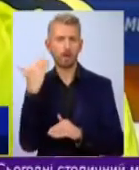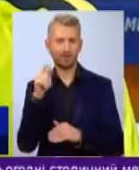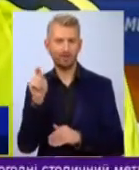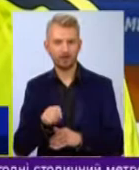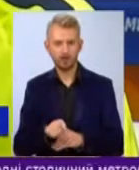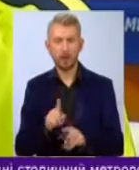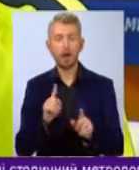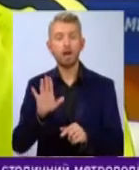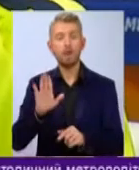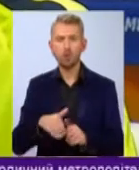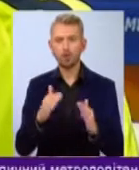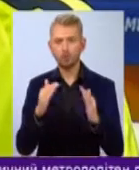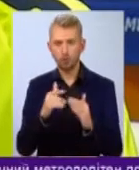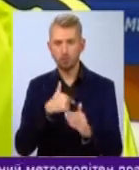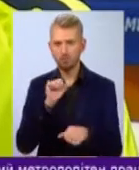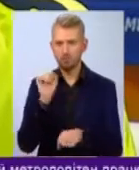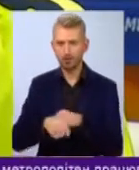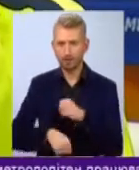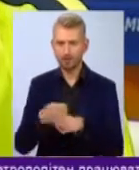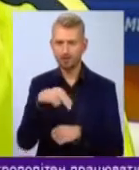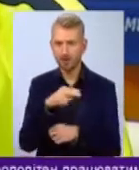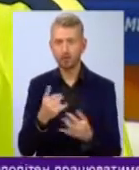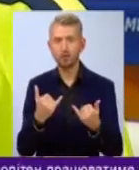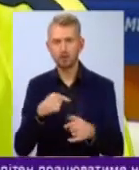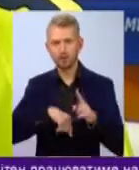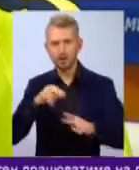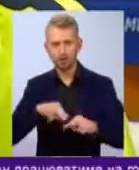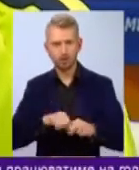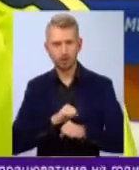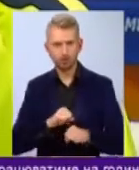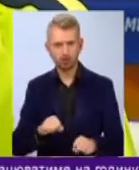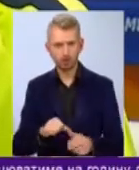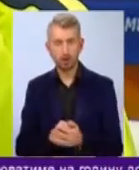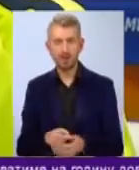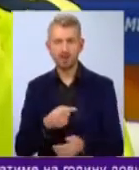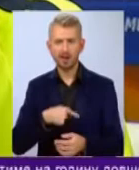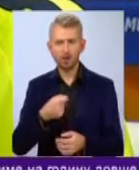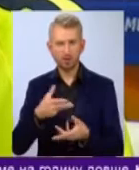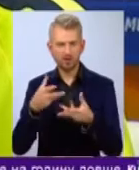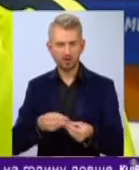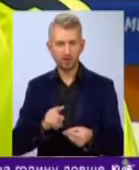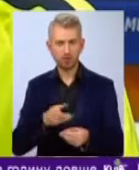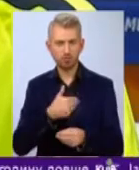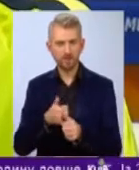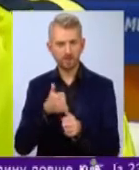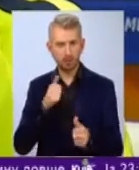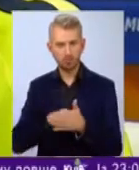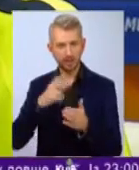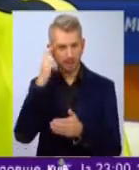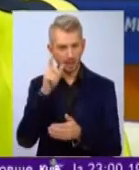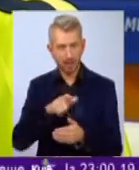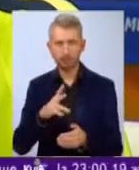Але потім вдома ми переграли «Динамо», і тому зараз налаштовані рішуче. На нас трохи тисне те, що ми відстаємо від киян на